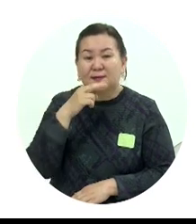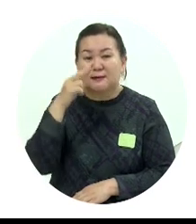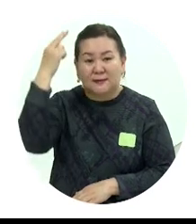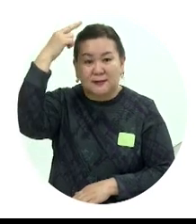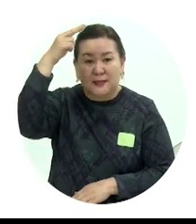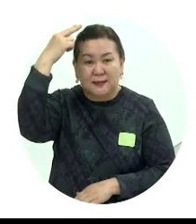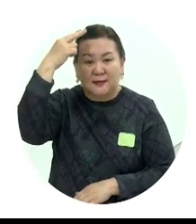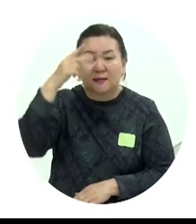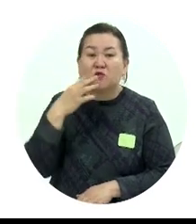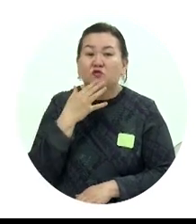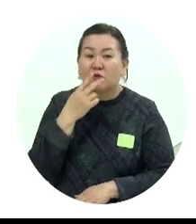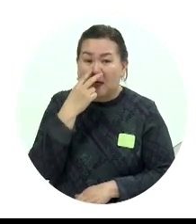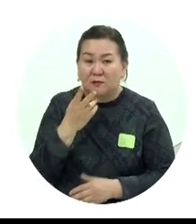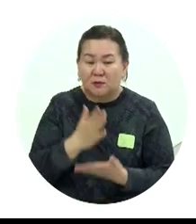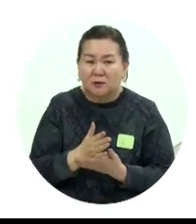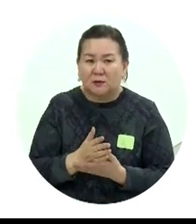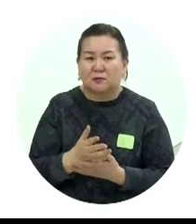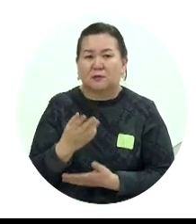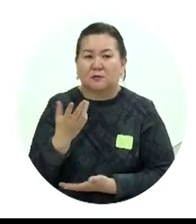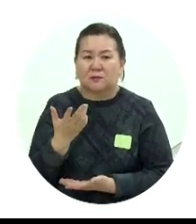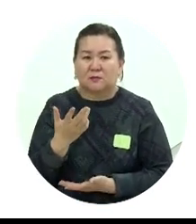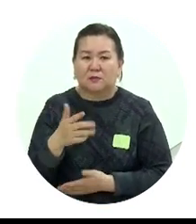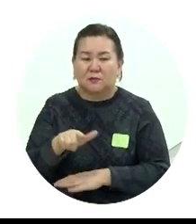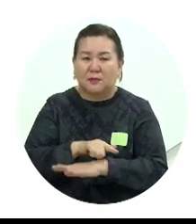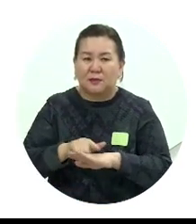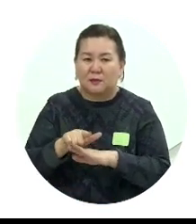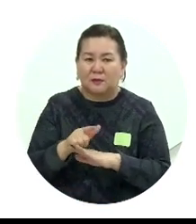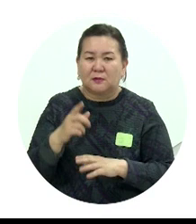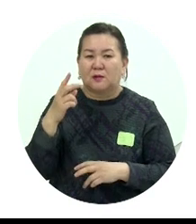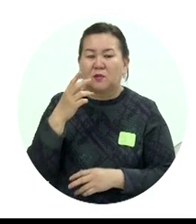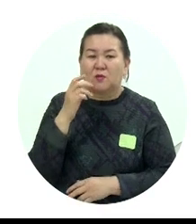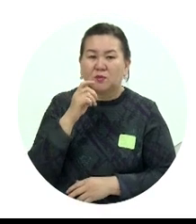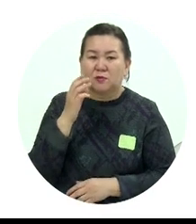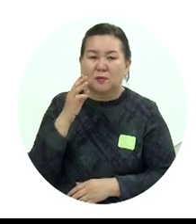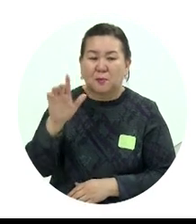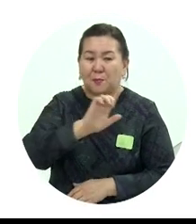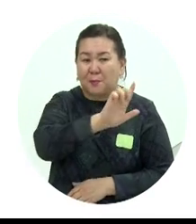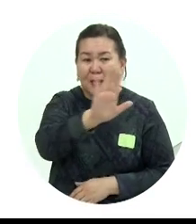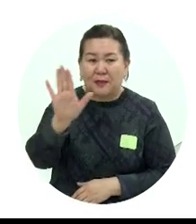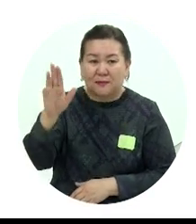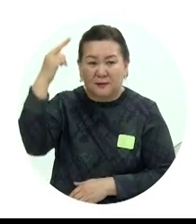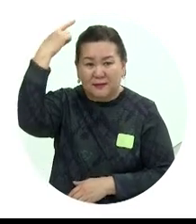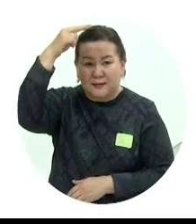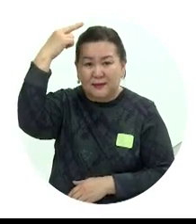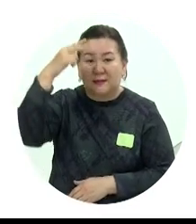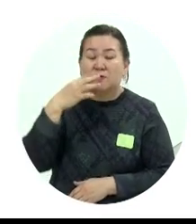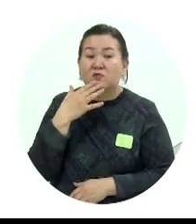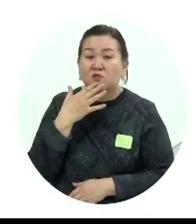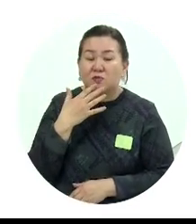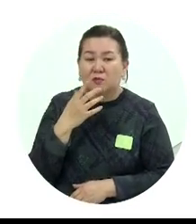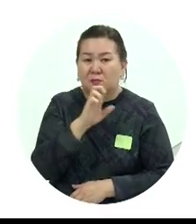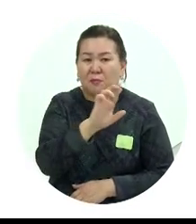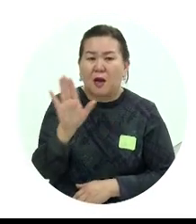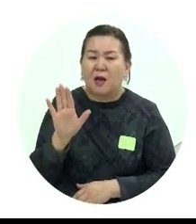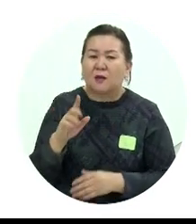мөн гүн цэнхэр өнгөөр үйлдвэрийн хомсдолд орж байгаа газруудыг харуулсан байна. За тэгэхээр байгалийн хомсдолд орж байгаа гэдэг нь юу гэж